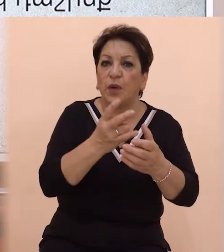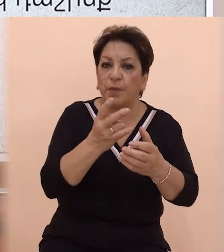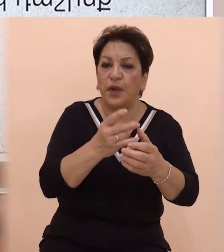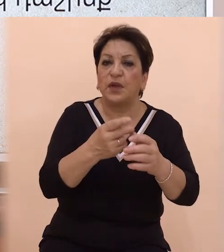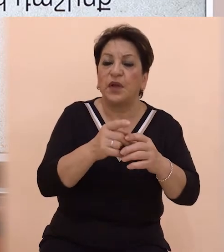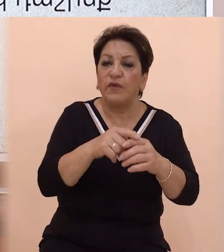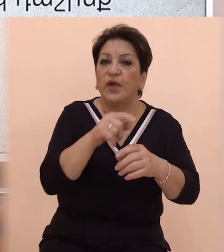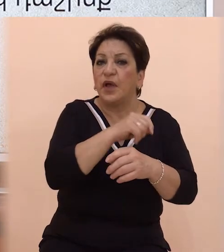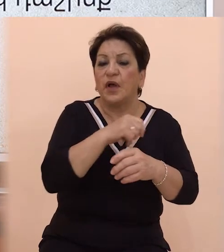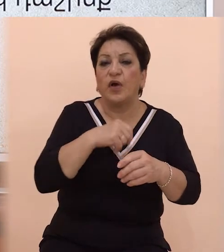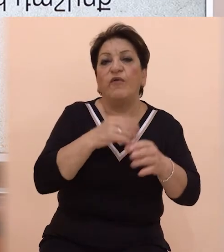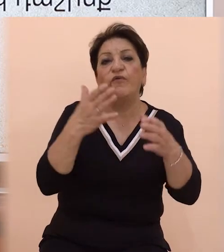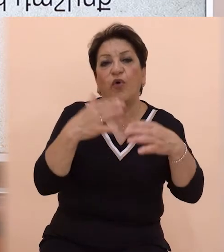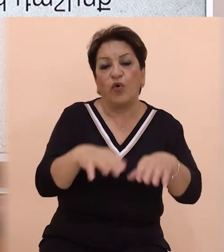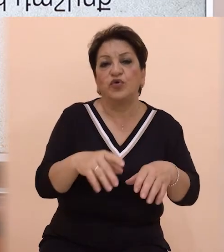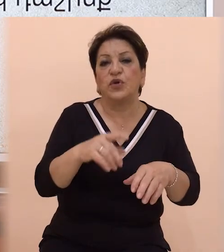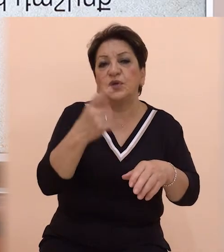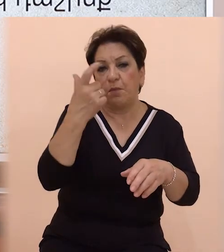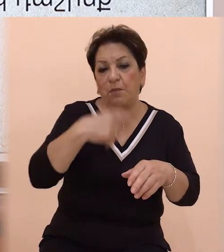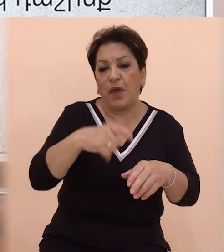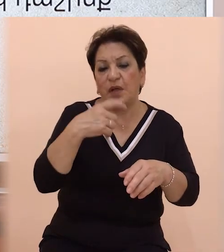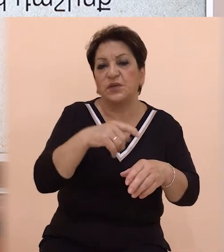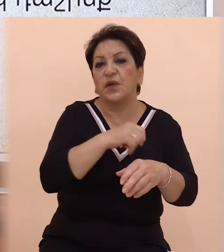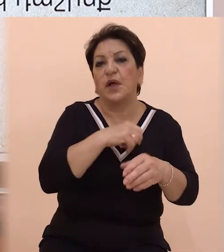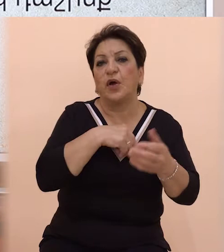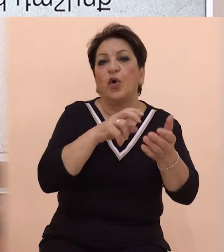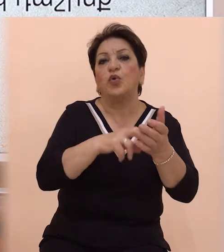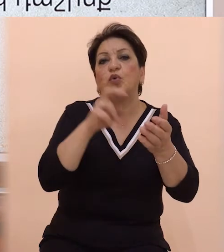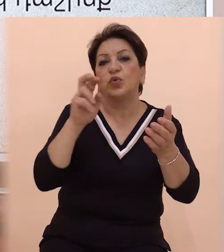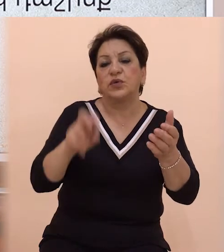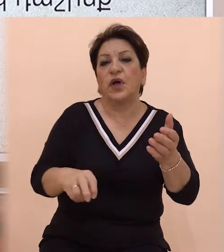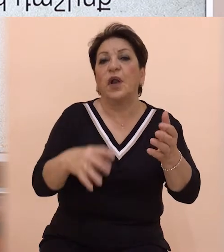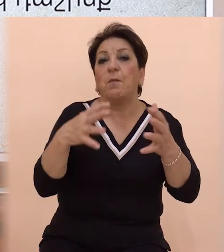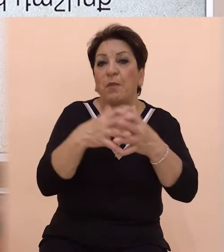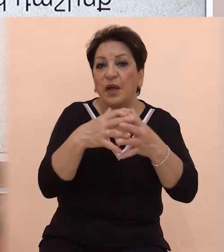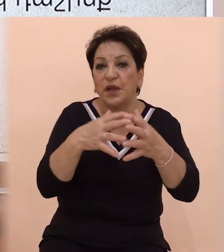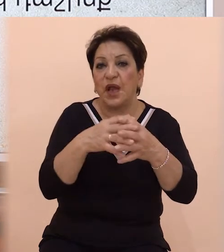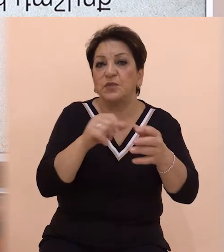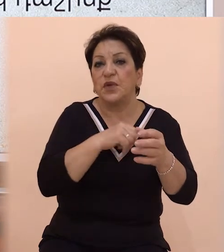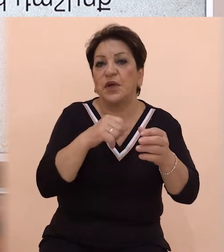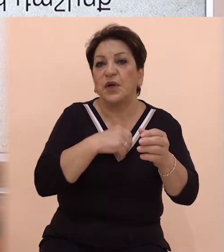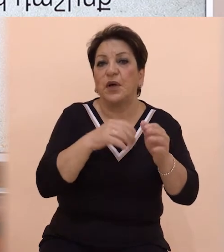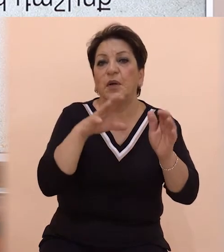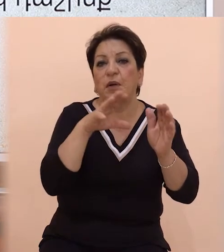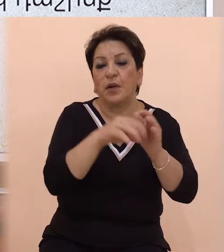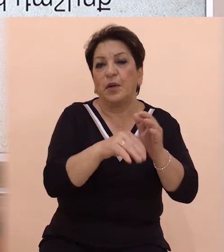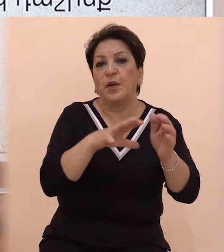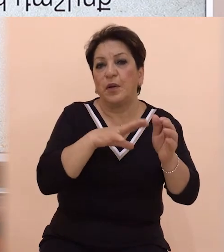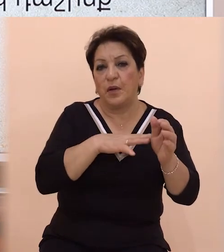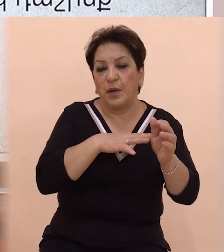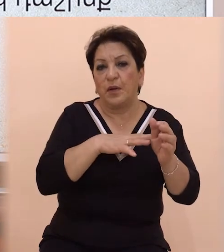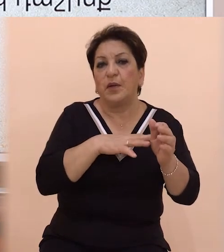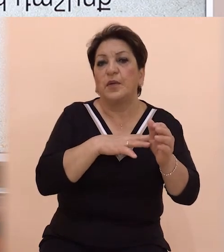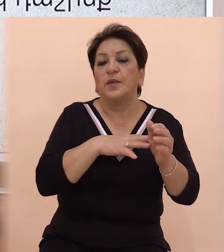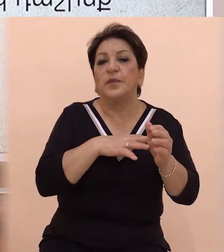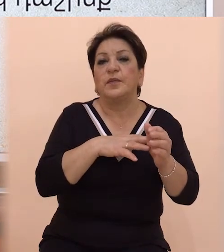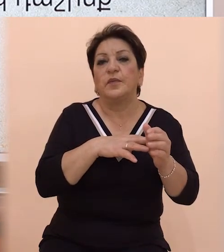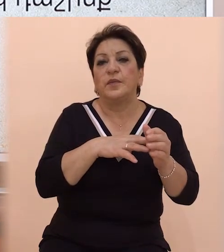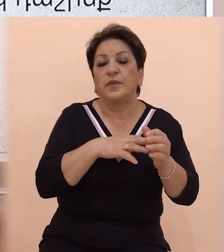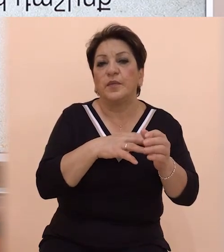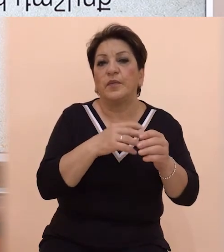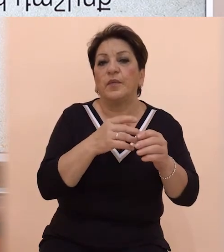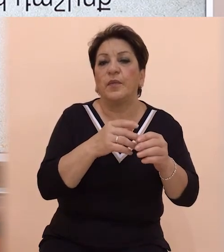Եվ որոշեց մի անձնյա դուրս գալ այն պատերազմից, որի մեջ մտել էր ծարական Հուսաստանը։